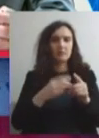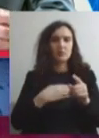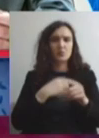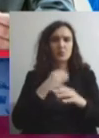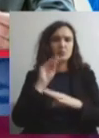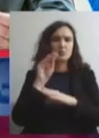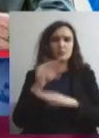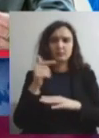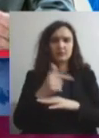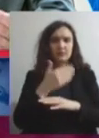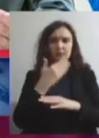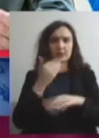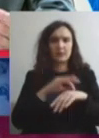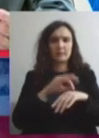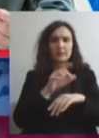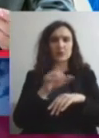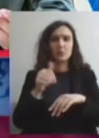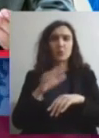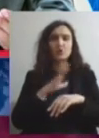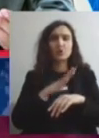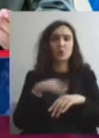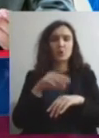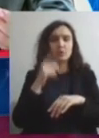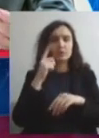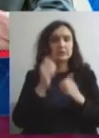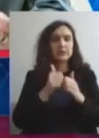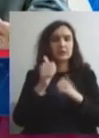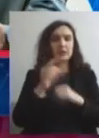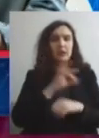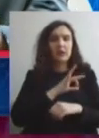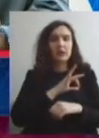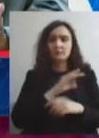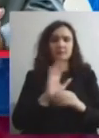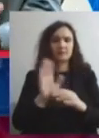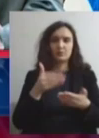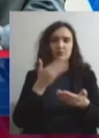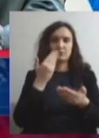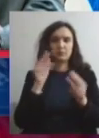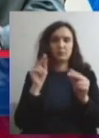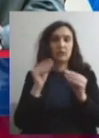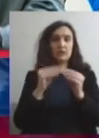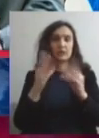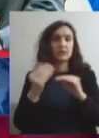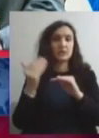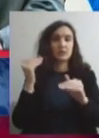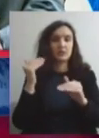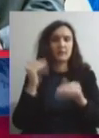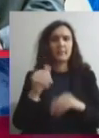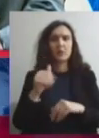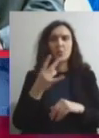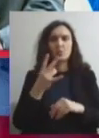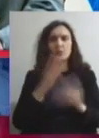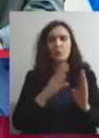ინფიცირებულთა რაოდენობის, როგორც ეს იყო მოსალოდნელი და ნავარაუდები თუნდაც 10 დღის წინ. Როგორ უნდა მოიქცეს